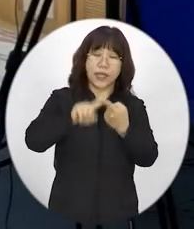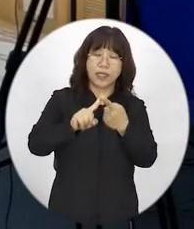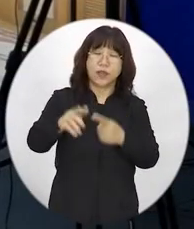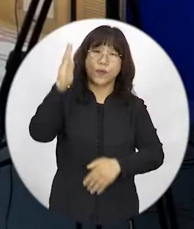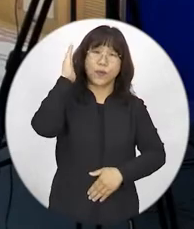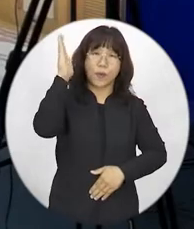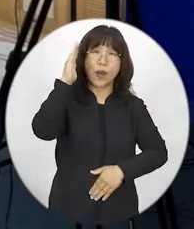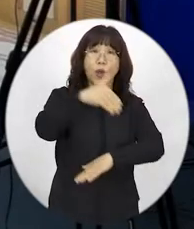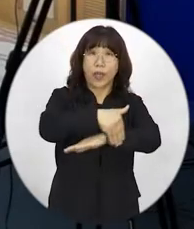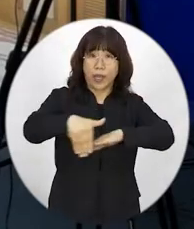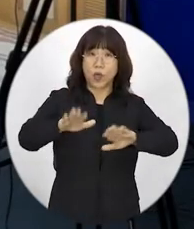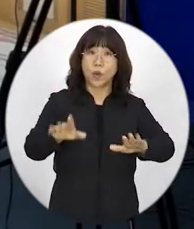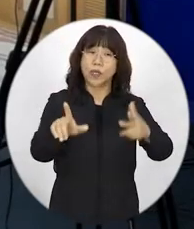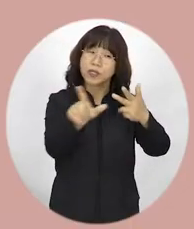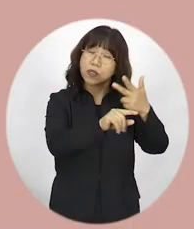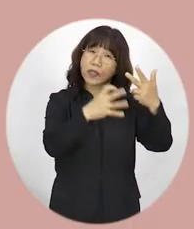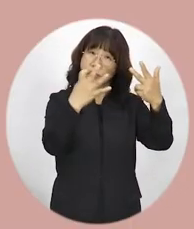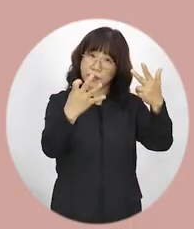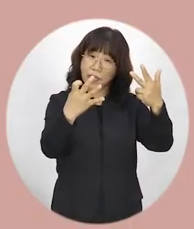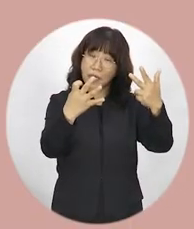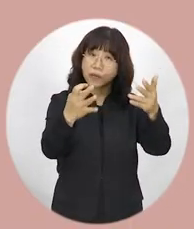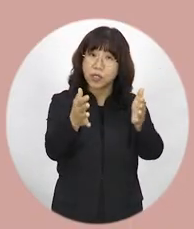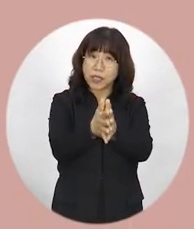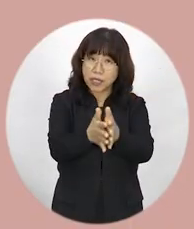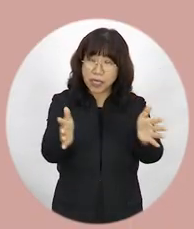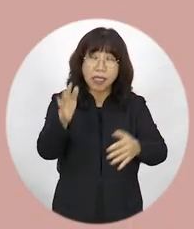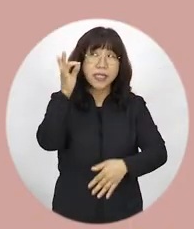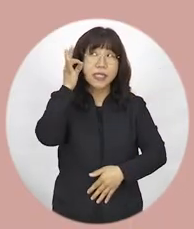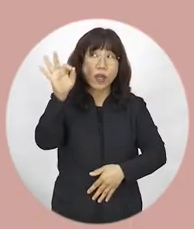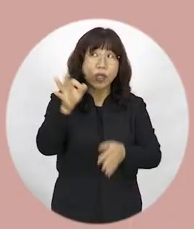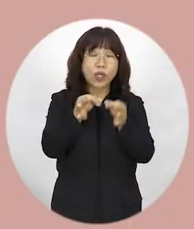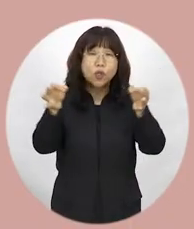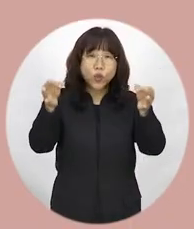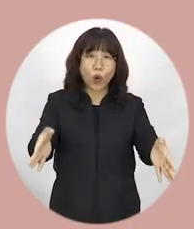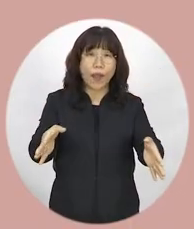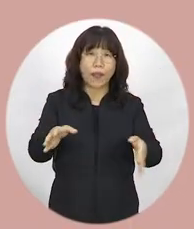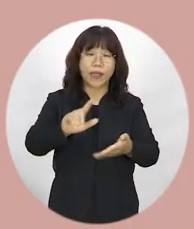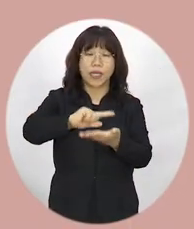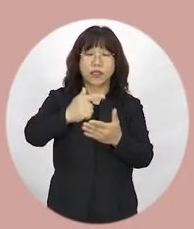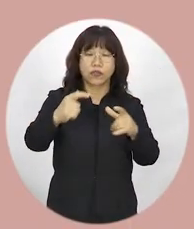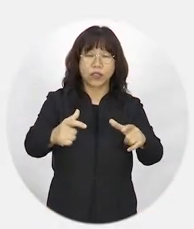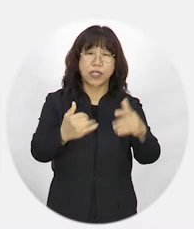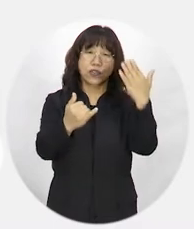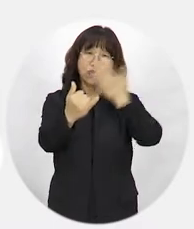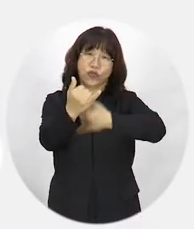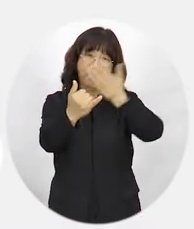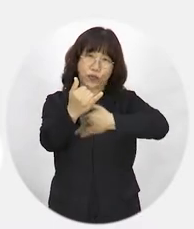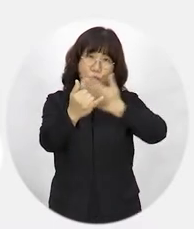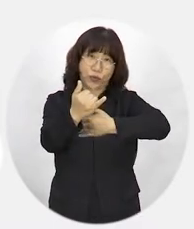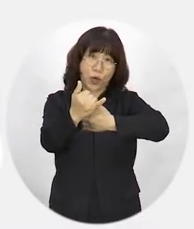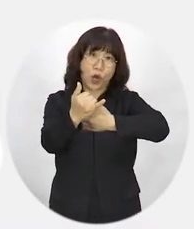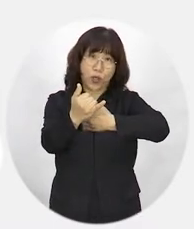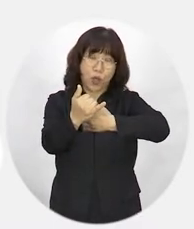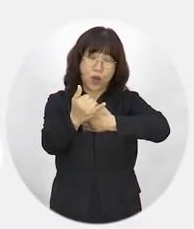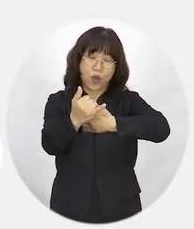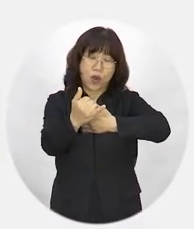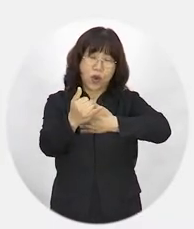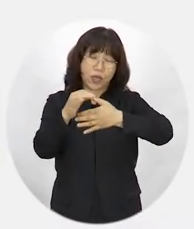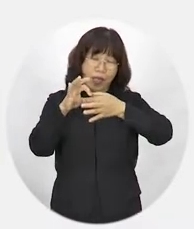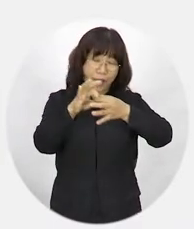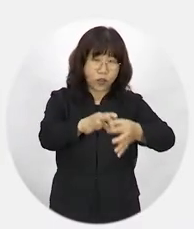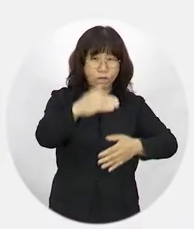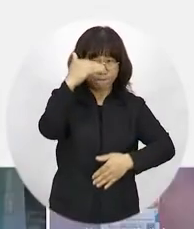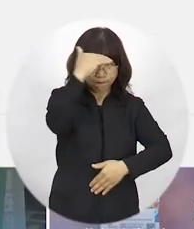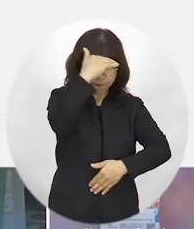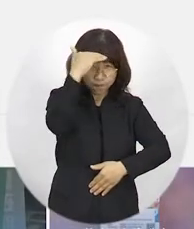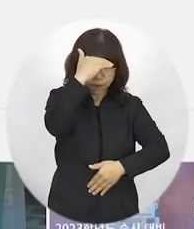전달할 예정입니다. 오는 14일부터 시작되는 강좌는 23일까지 열흘 동안 강서구청 유튜브 채널에서 사전